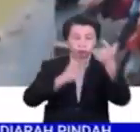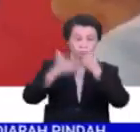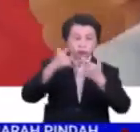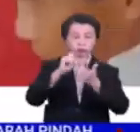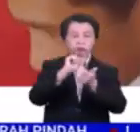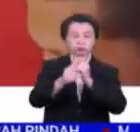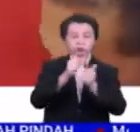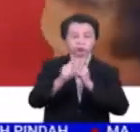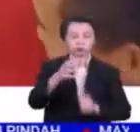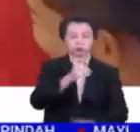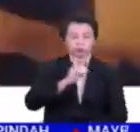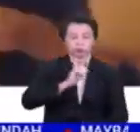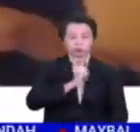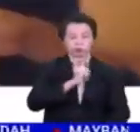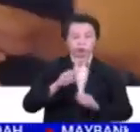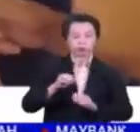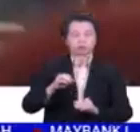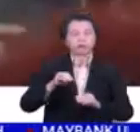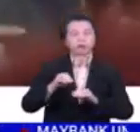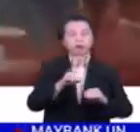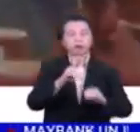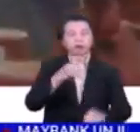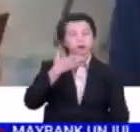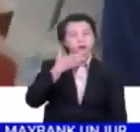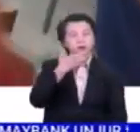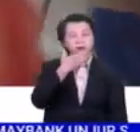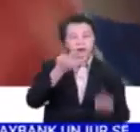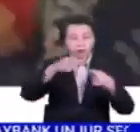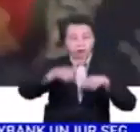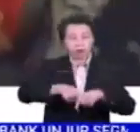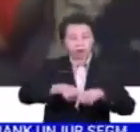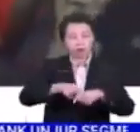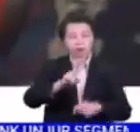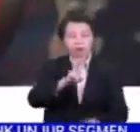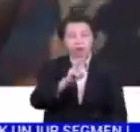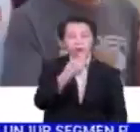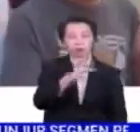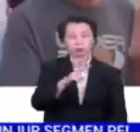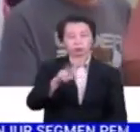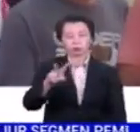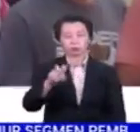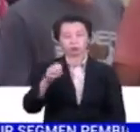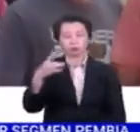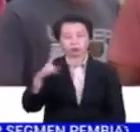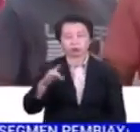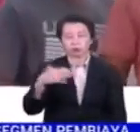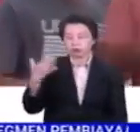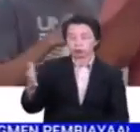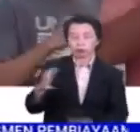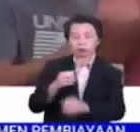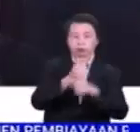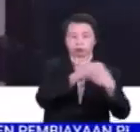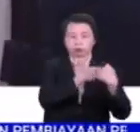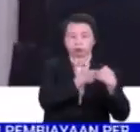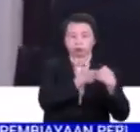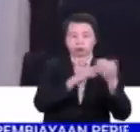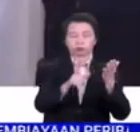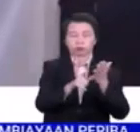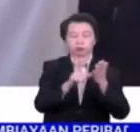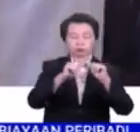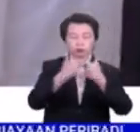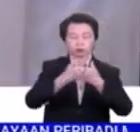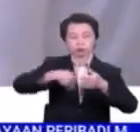sukan serta exco pergerakan Pemuda amno sejak 2012 hingga 2018 sebelum menyandang jabatan timbalan presiden